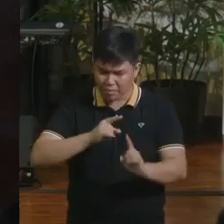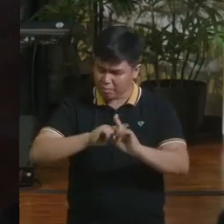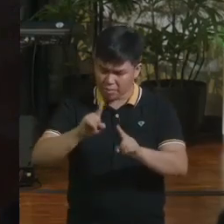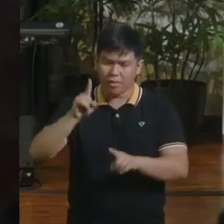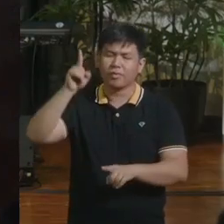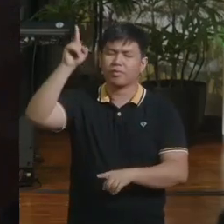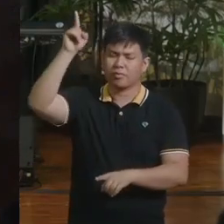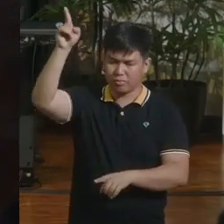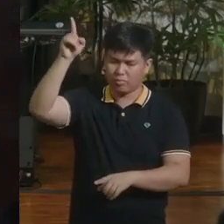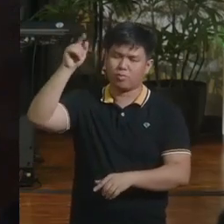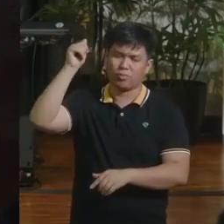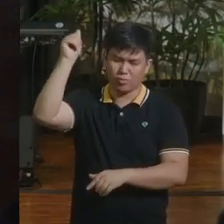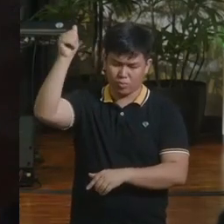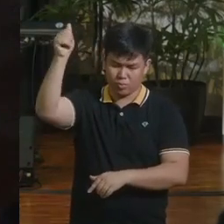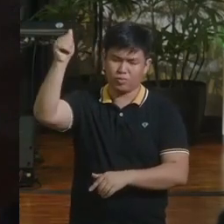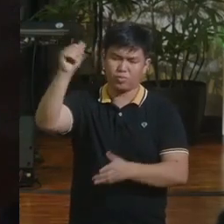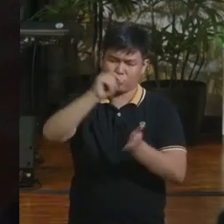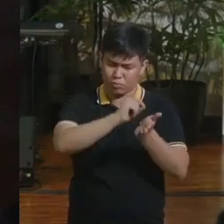Diyos.